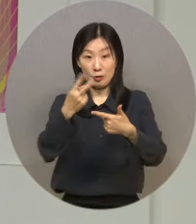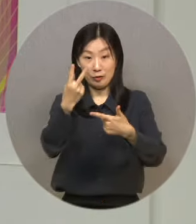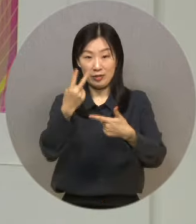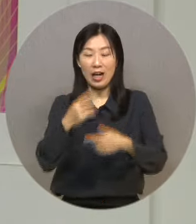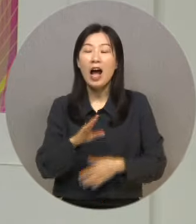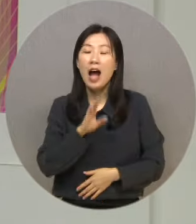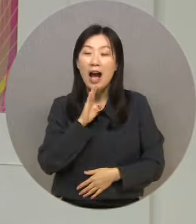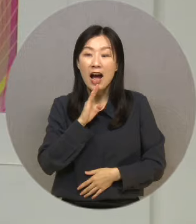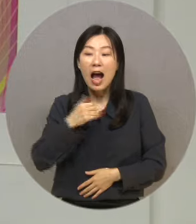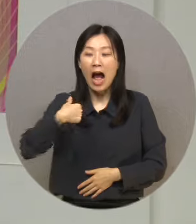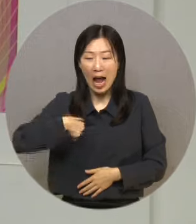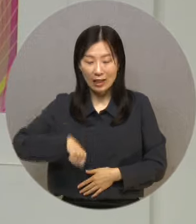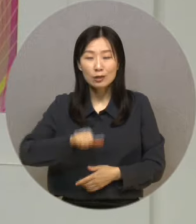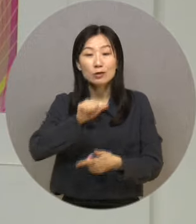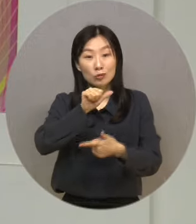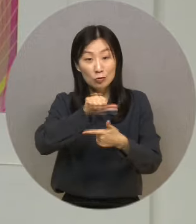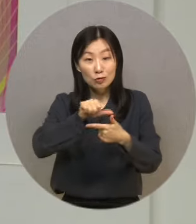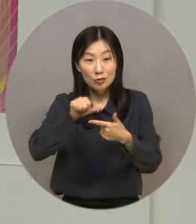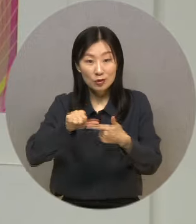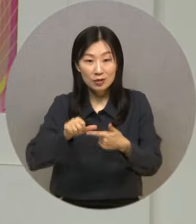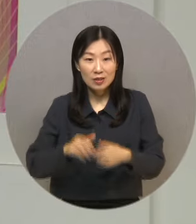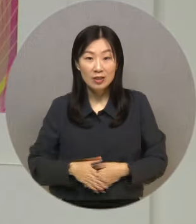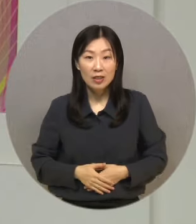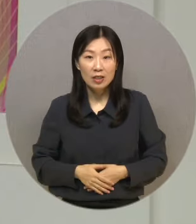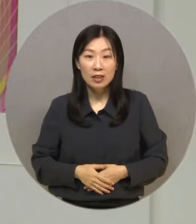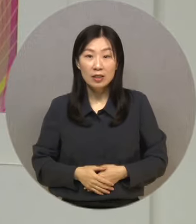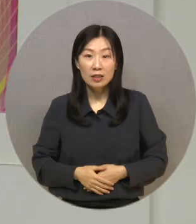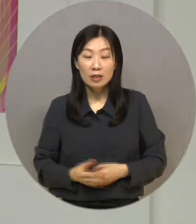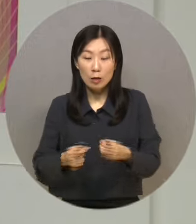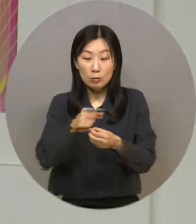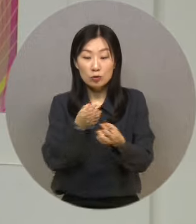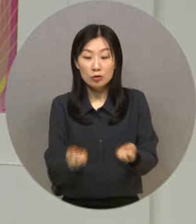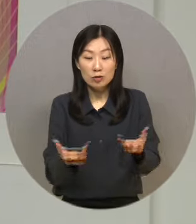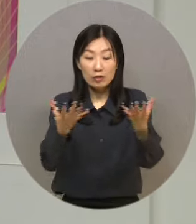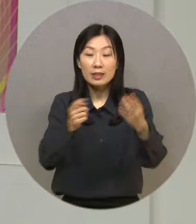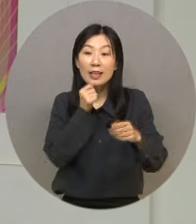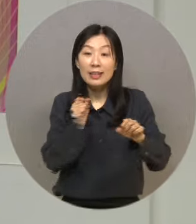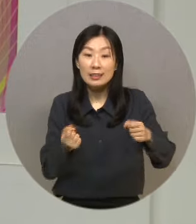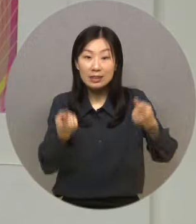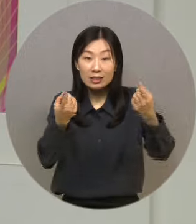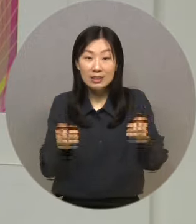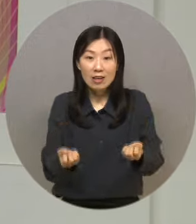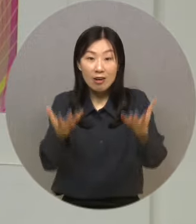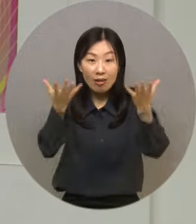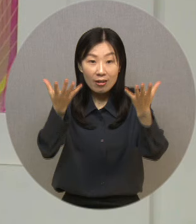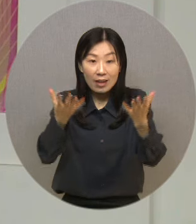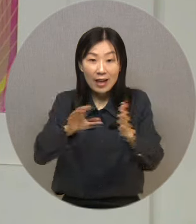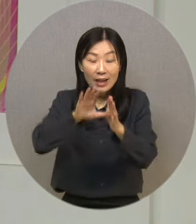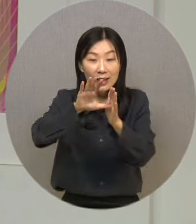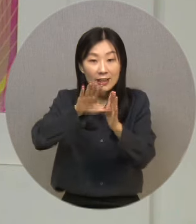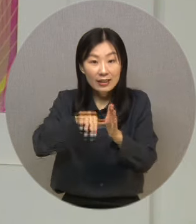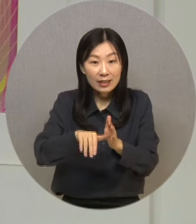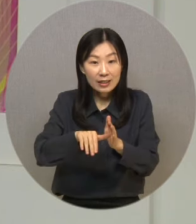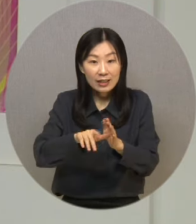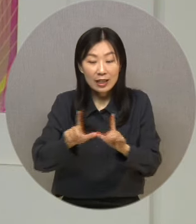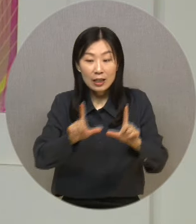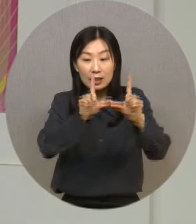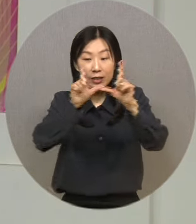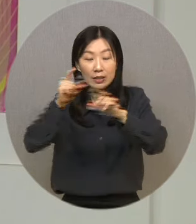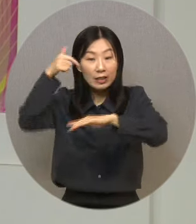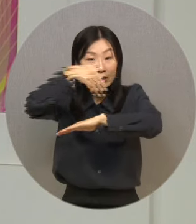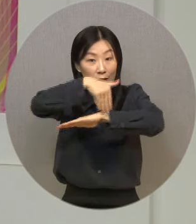네네. 아, 그러셨어요. 그럼 추석이나 설날, 그 명절 연휴에는 어떻게 보내실